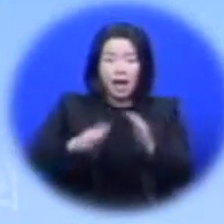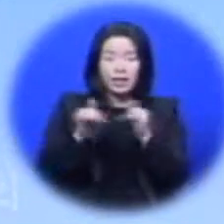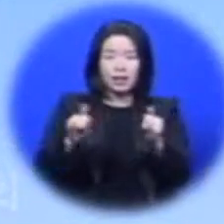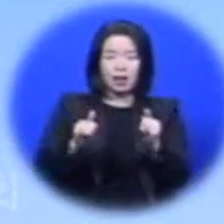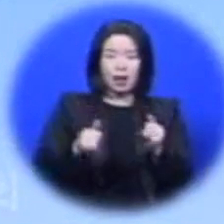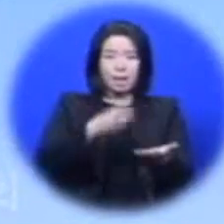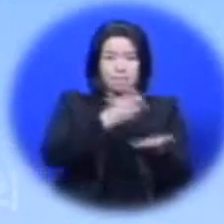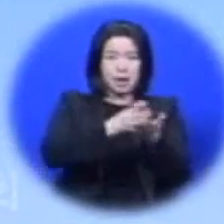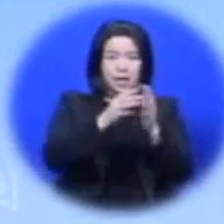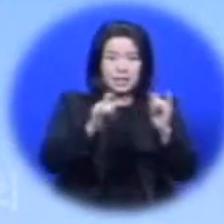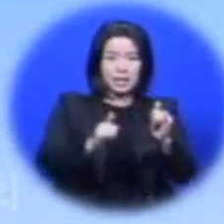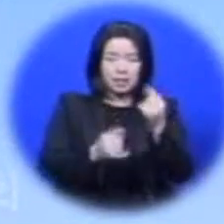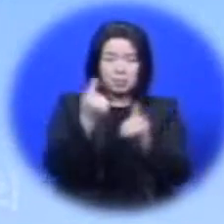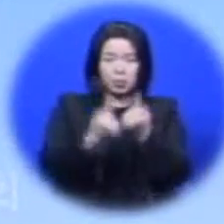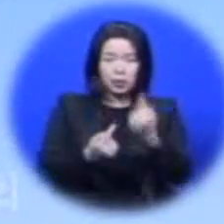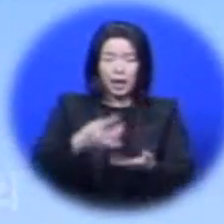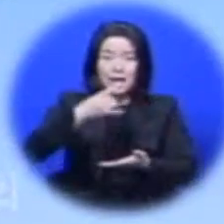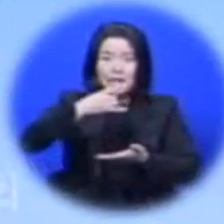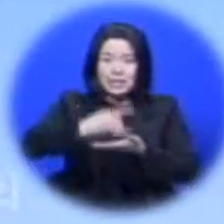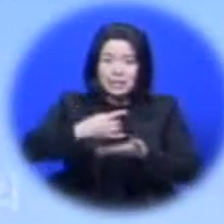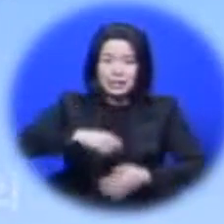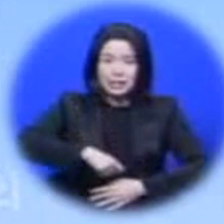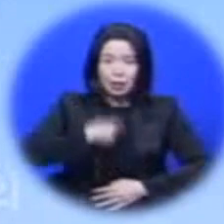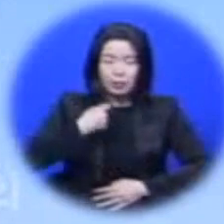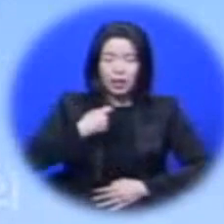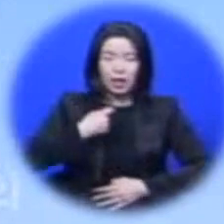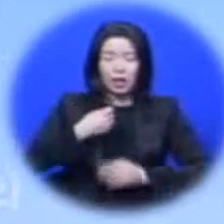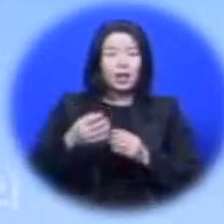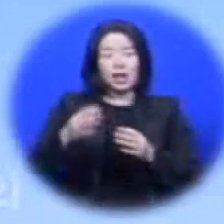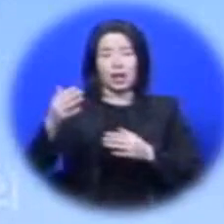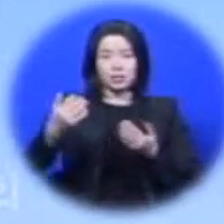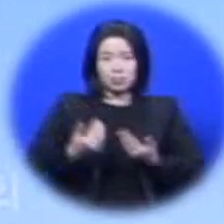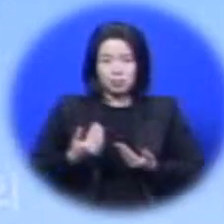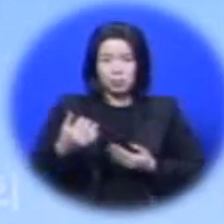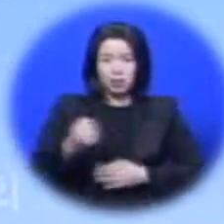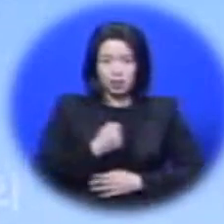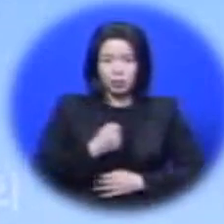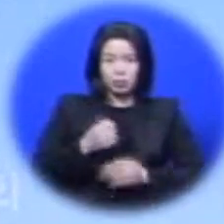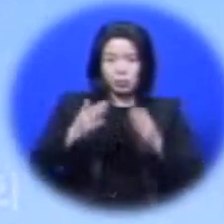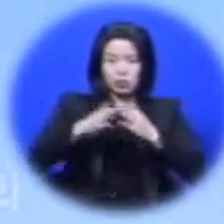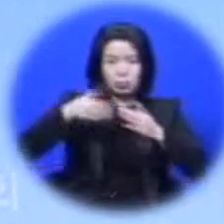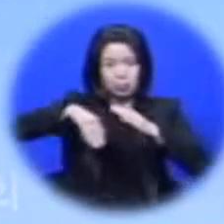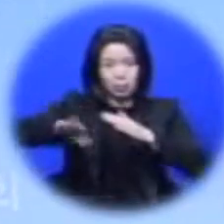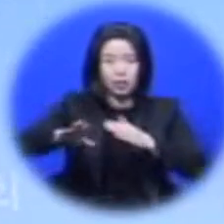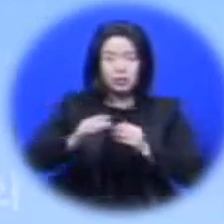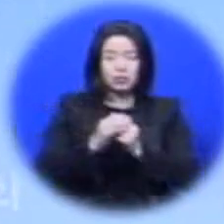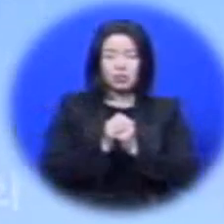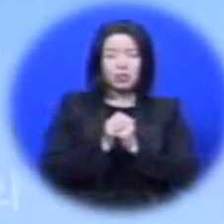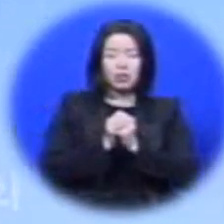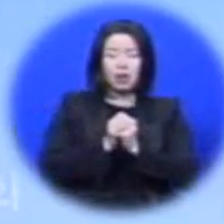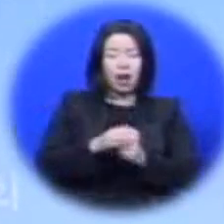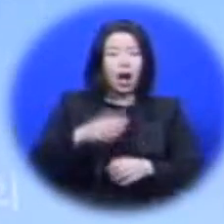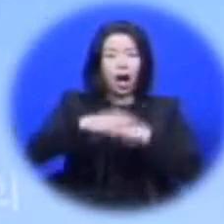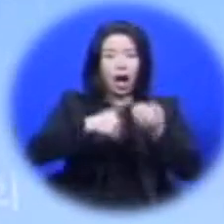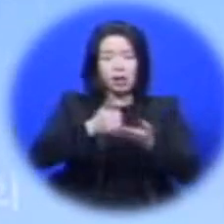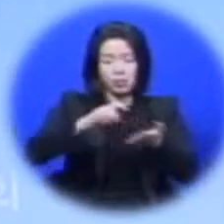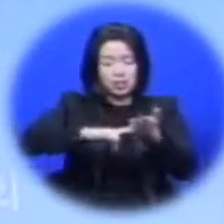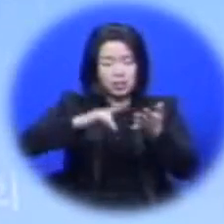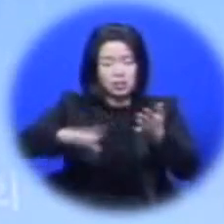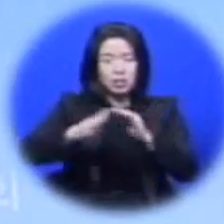바리새인보다 의롭다 하심을 받고 집에 내려갔느니라. 하나님은 세리가 더 의롭다는